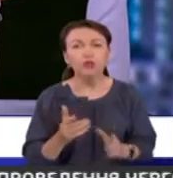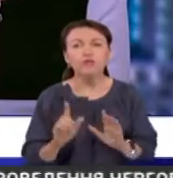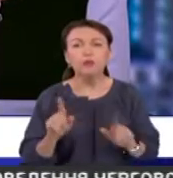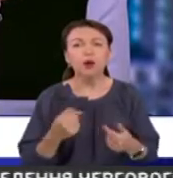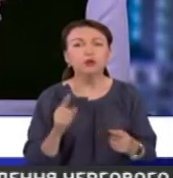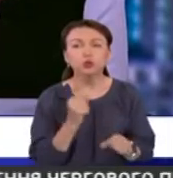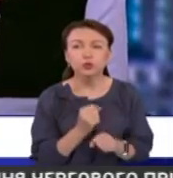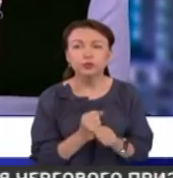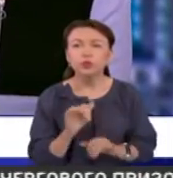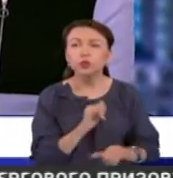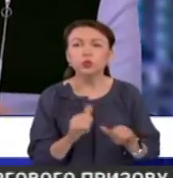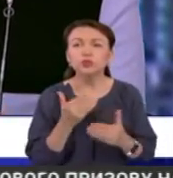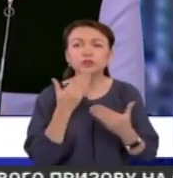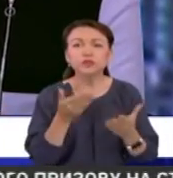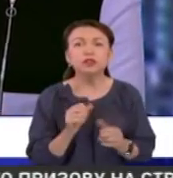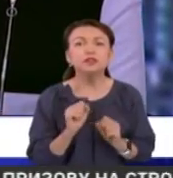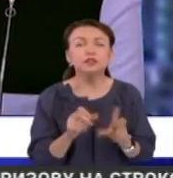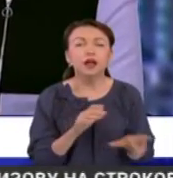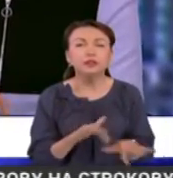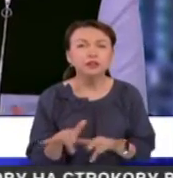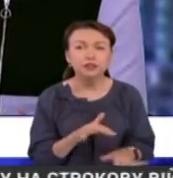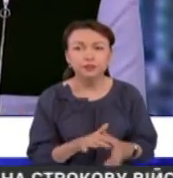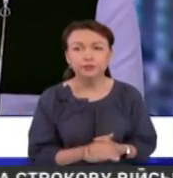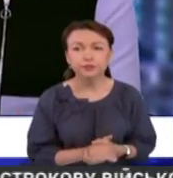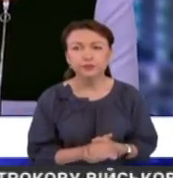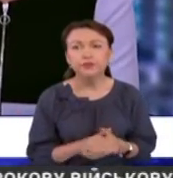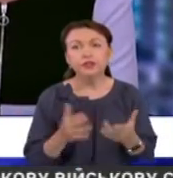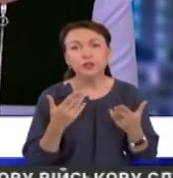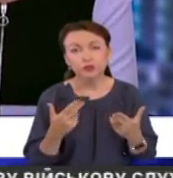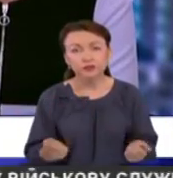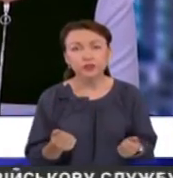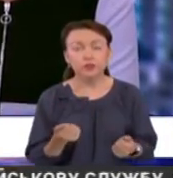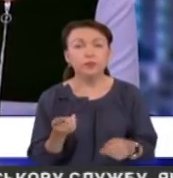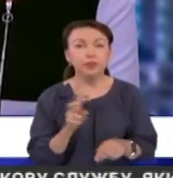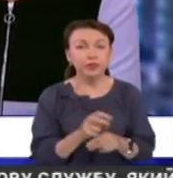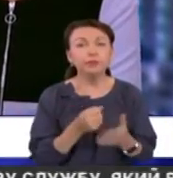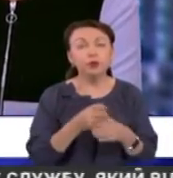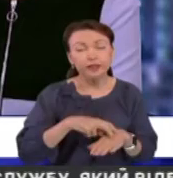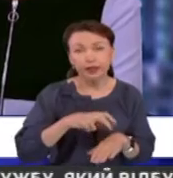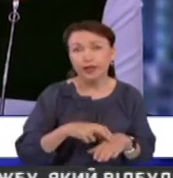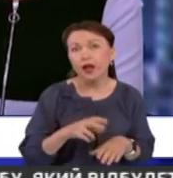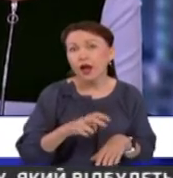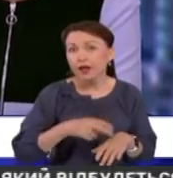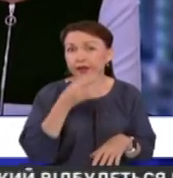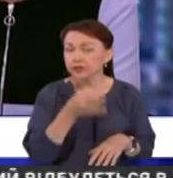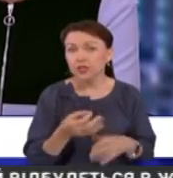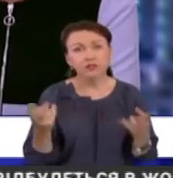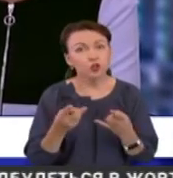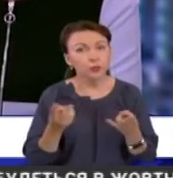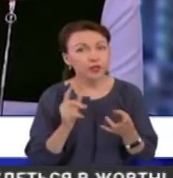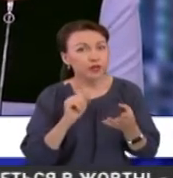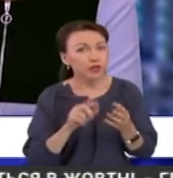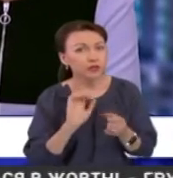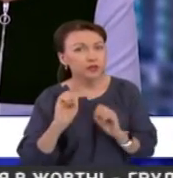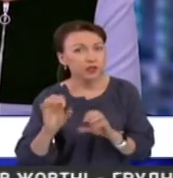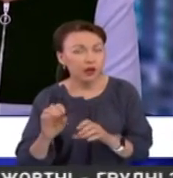куди звертатися, як діяти? Коли ж з вам, звісно, ми прийдемо до лікаря, і він скаже, вам необхідно там здати те.